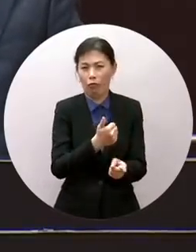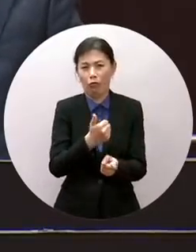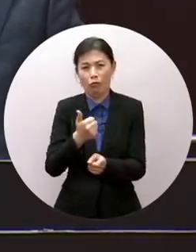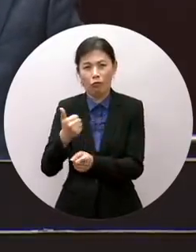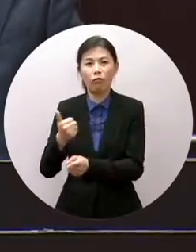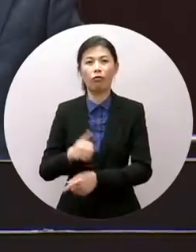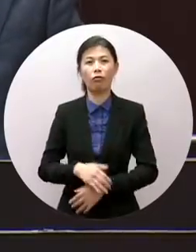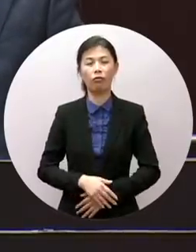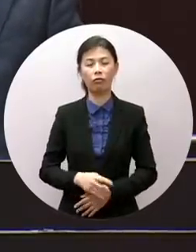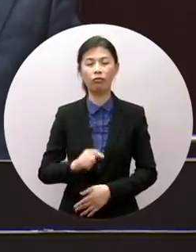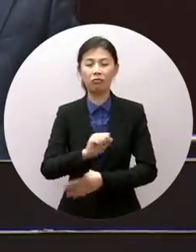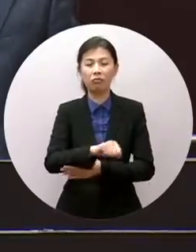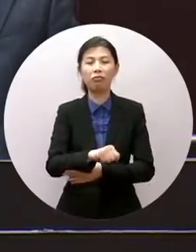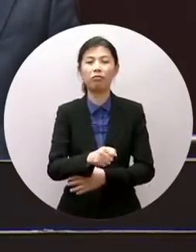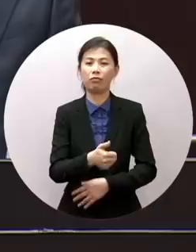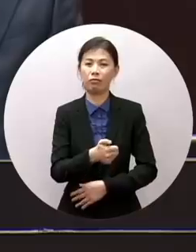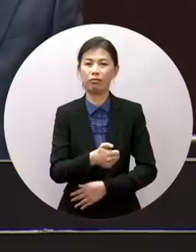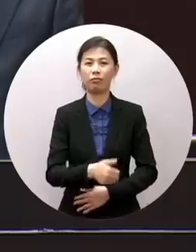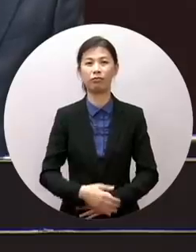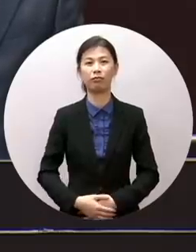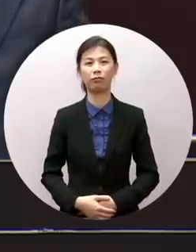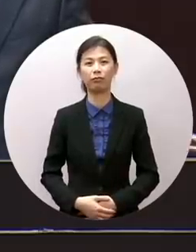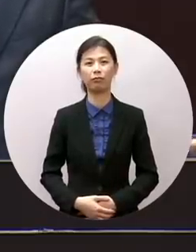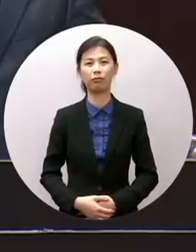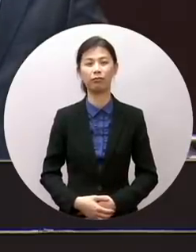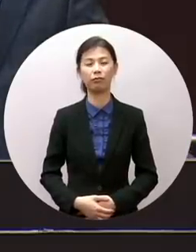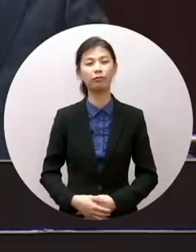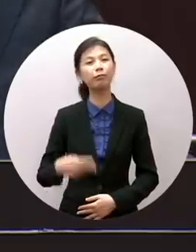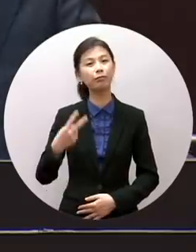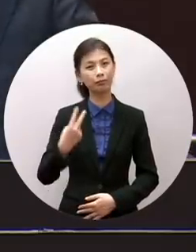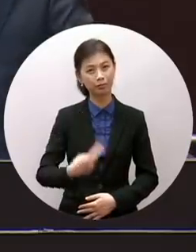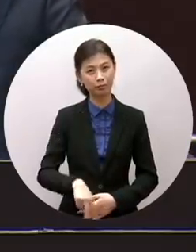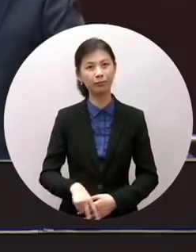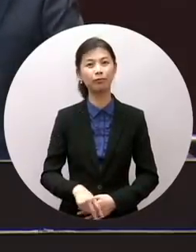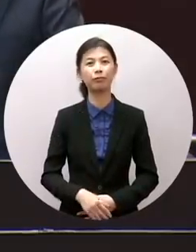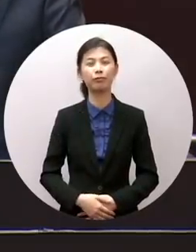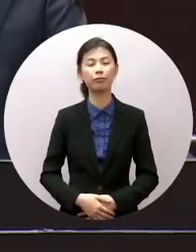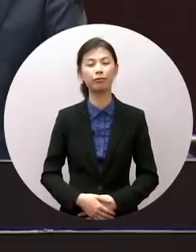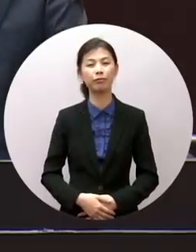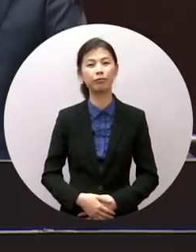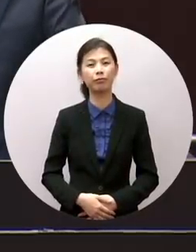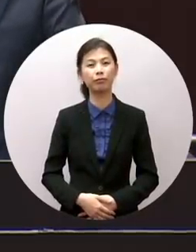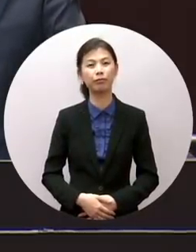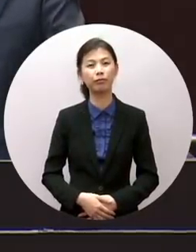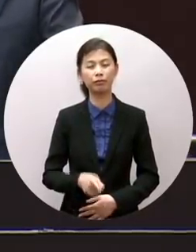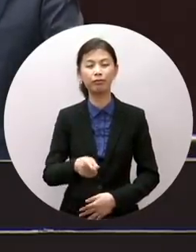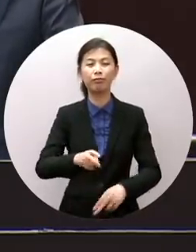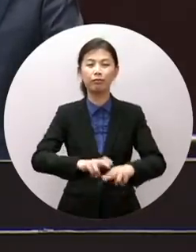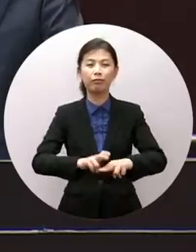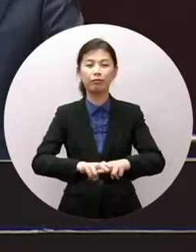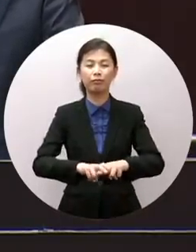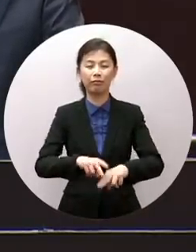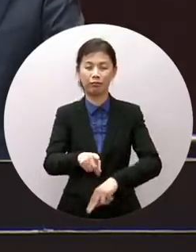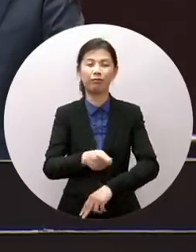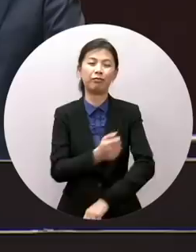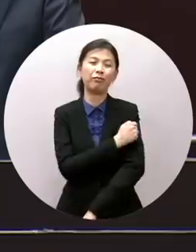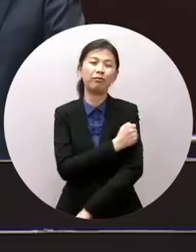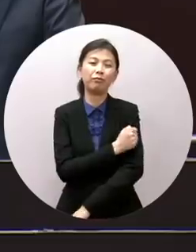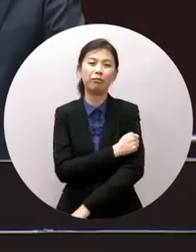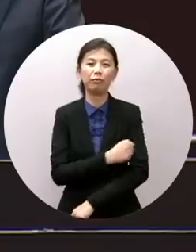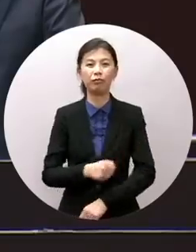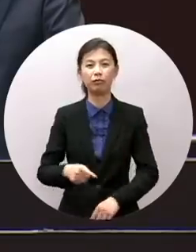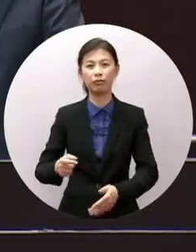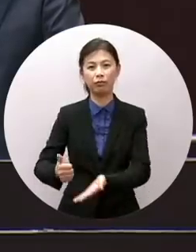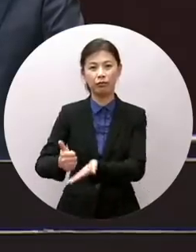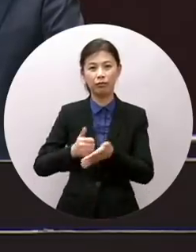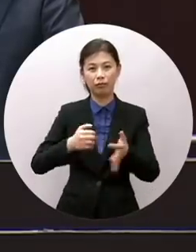肯定，感谢。 感谢。 再来呢？我著吼，请院长你请坐，因为你也辛苦。我即摆请咱